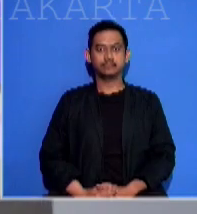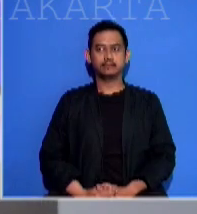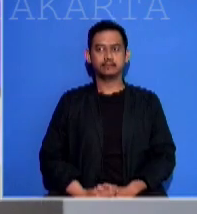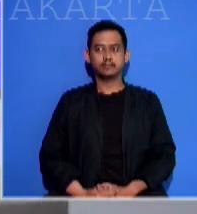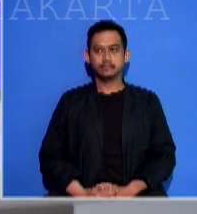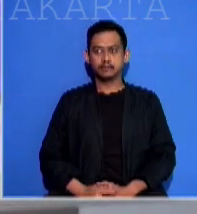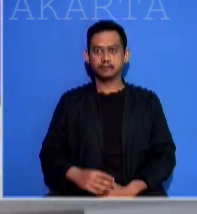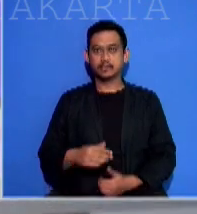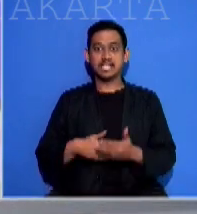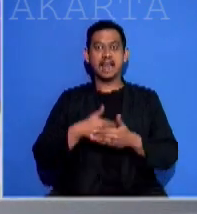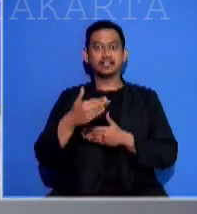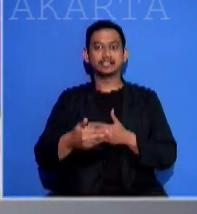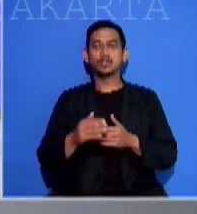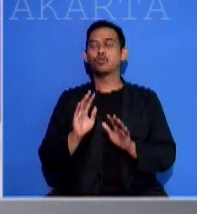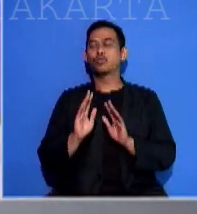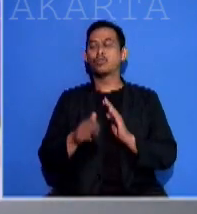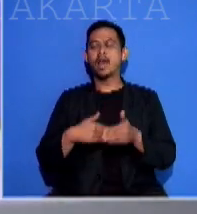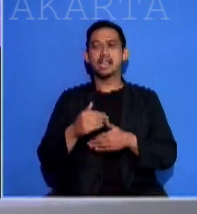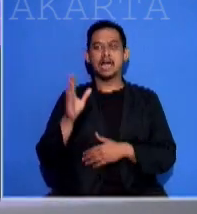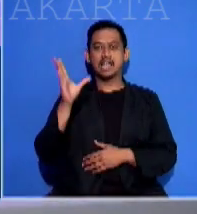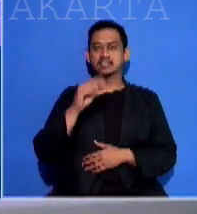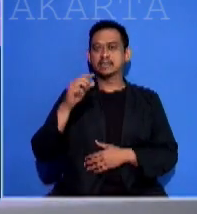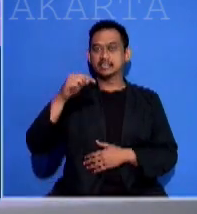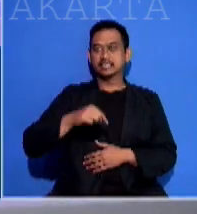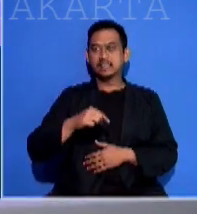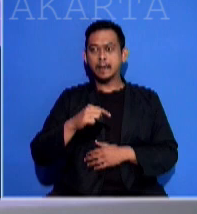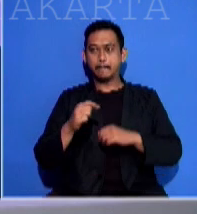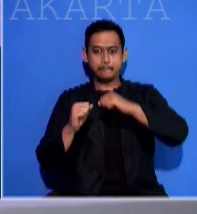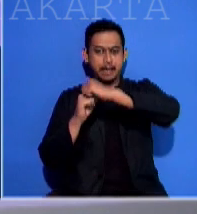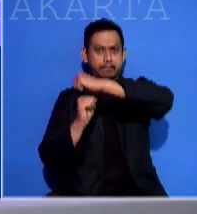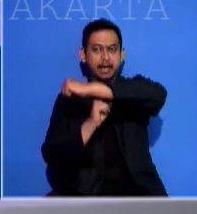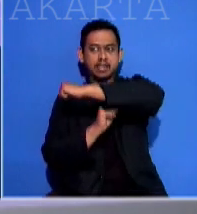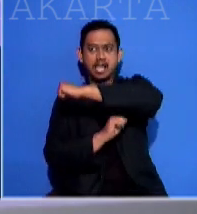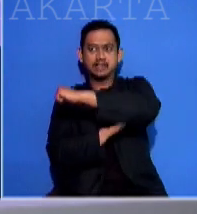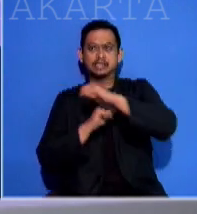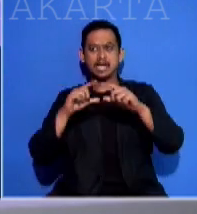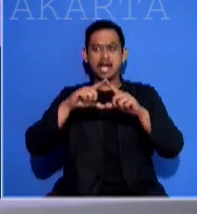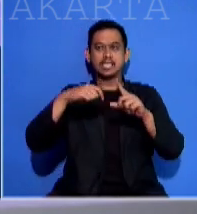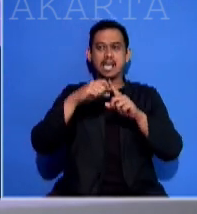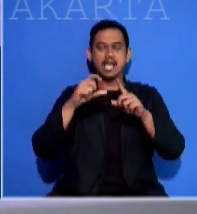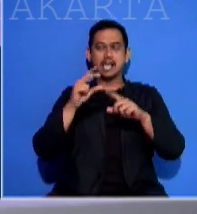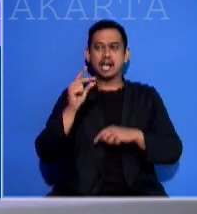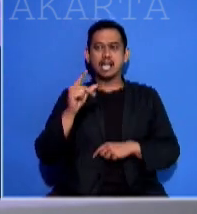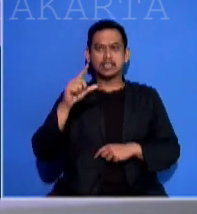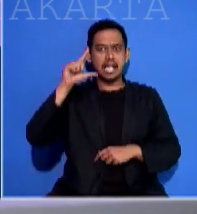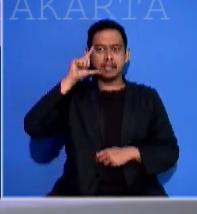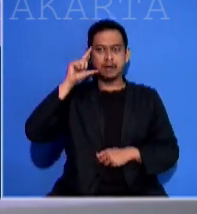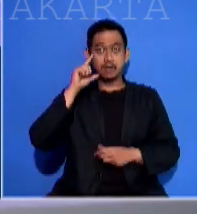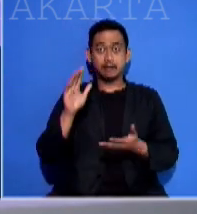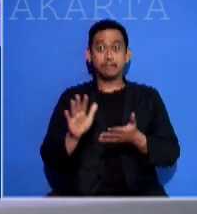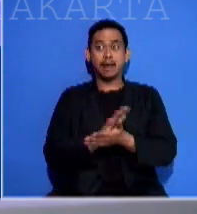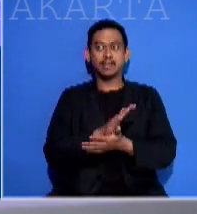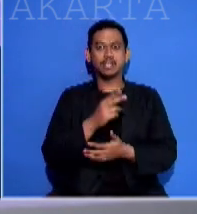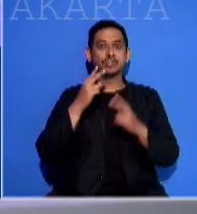kita lanjutkan kembali Jogja hari ini saudara jembatan akar di Seyegan Sleman Daerah Istimewa Yogyakarta sempat viral di media